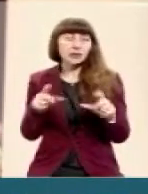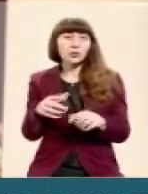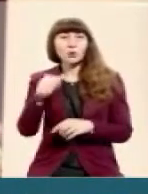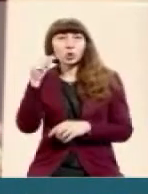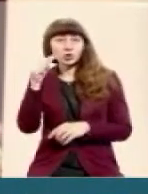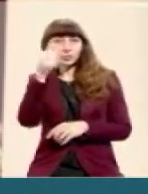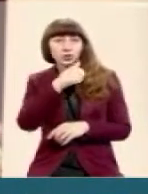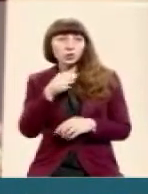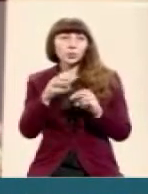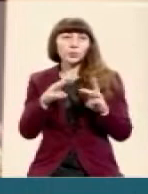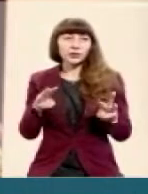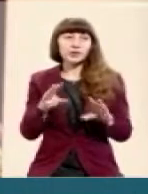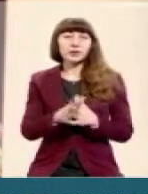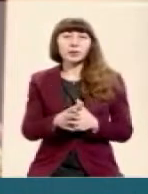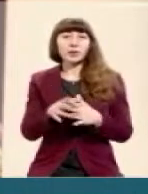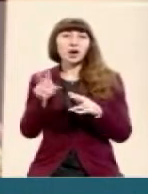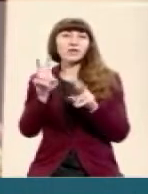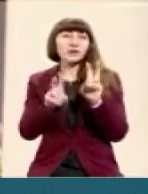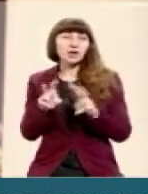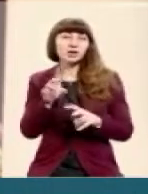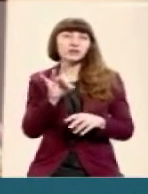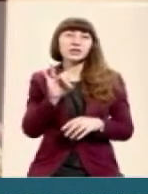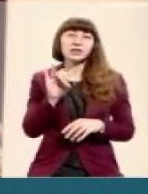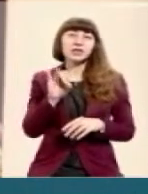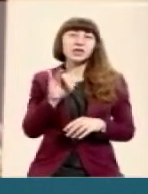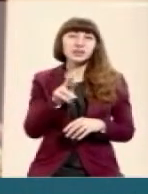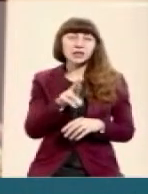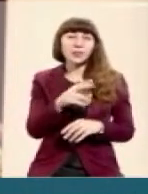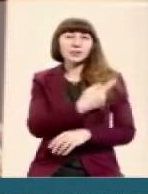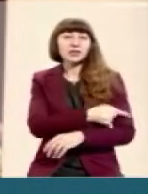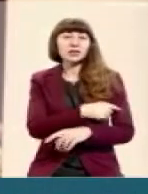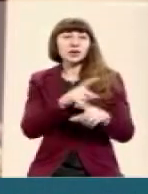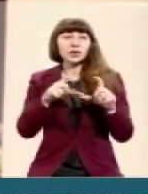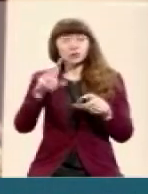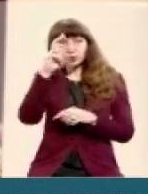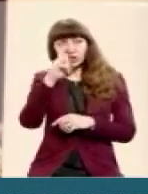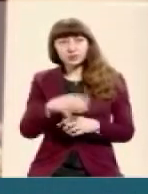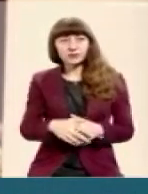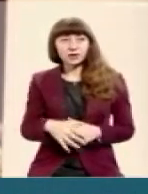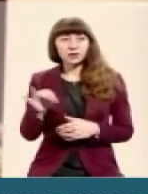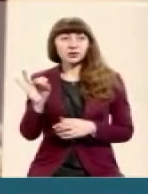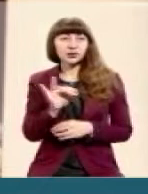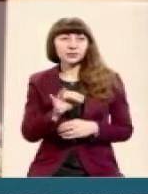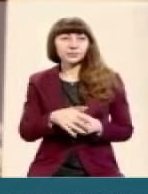здравоохранения проводило инвентаризацию медицинских объектов страны. И